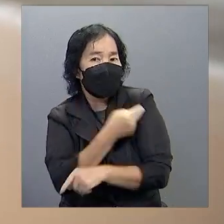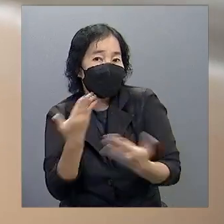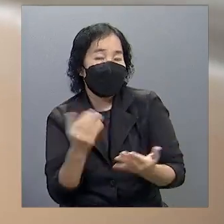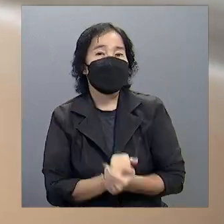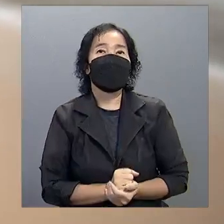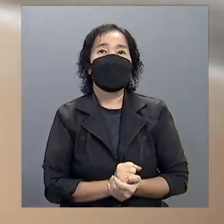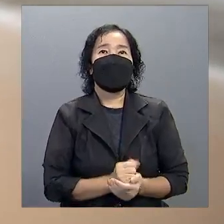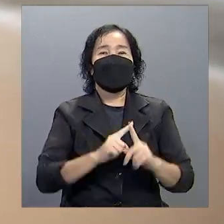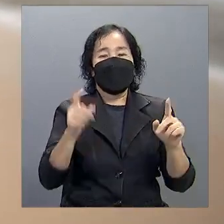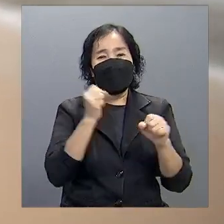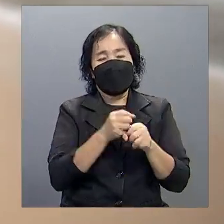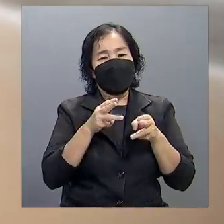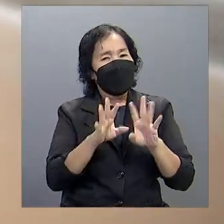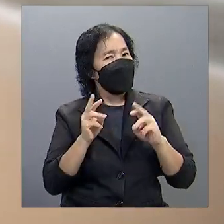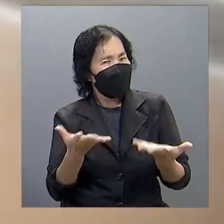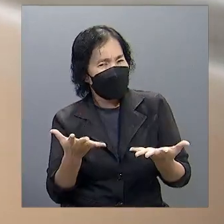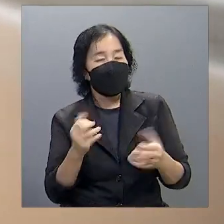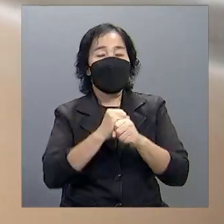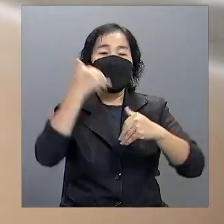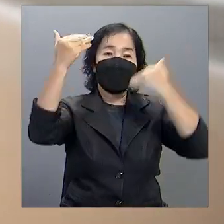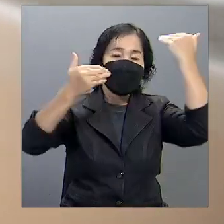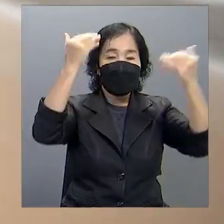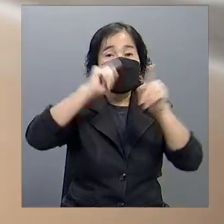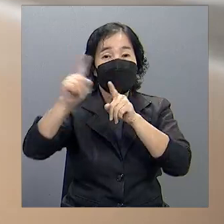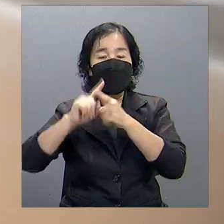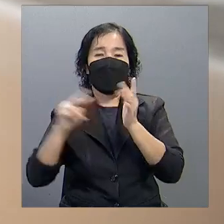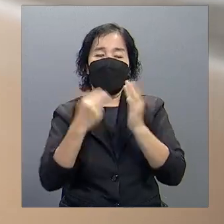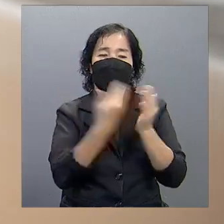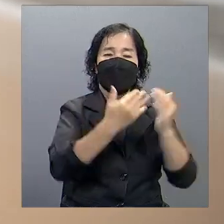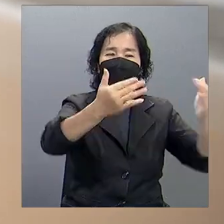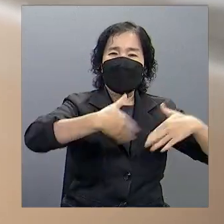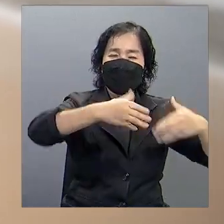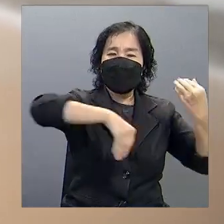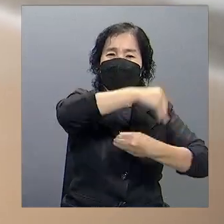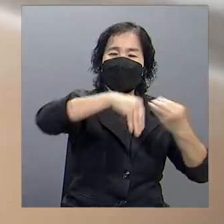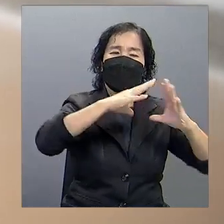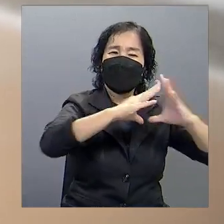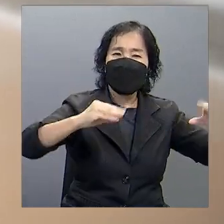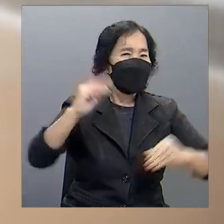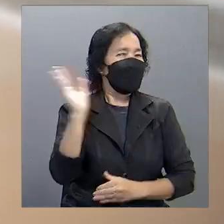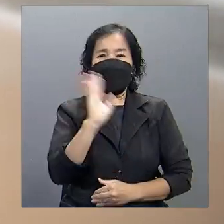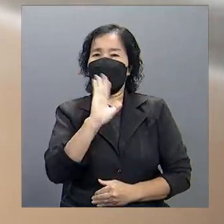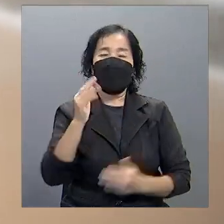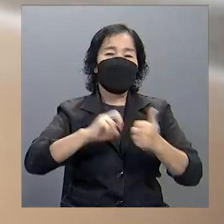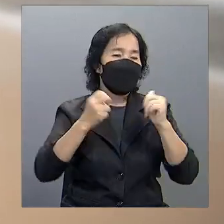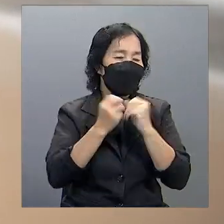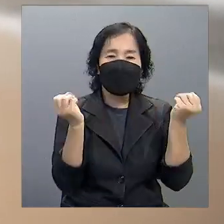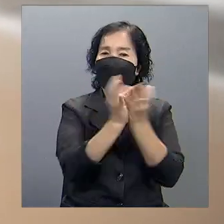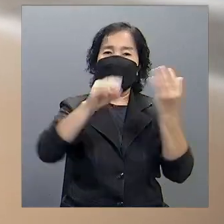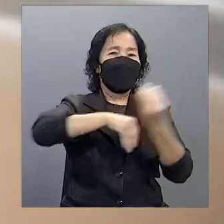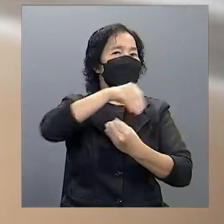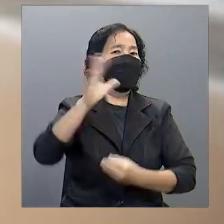ไรในการจัดการโรคเพื่อไม่ให้แหล่งรายได้ซึ่งคือภาคอุตสาหกรรมการท่องเที่ยวนั้นได้รับผลกระทบนั่นเองนะครับซึ่งจากการ